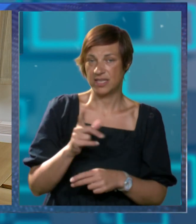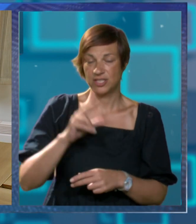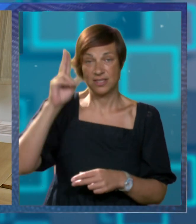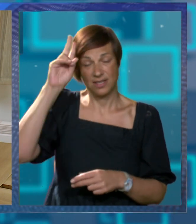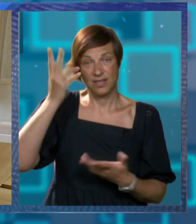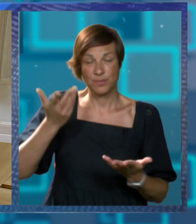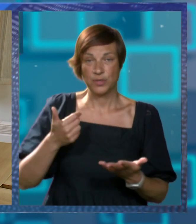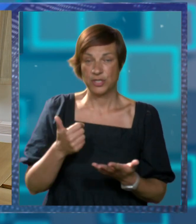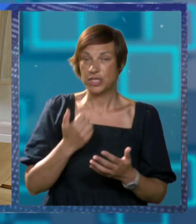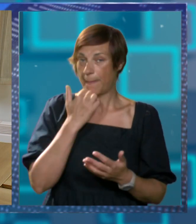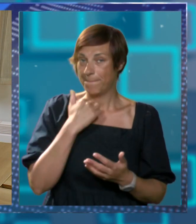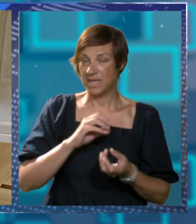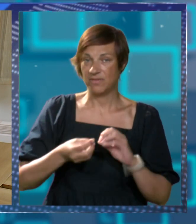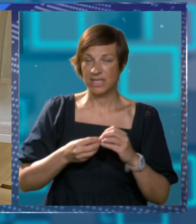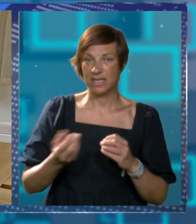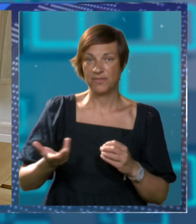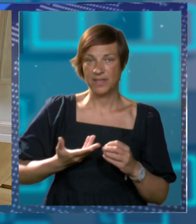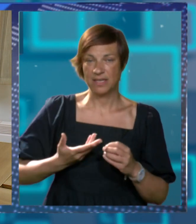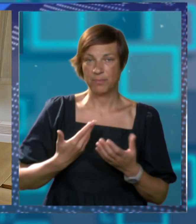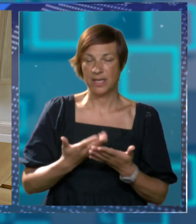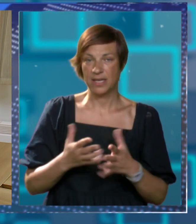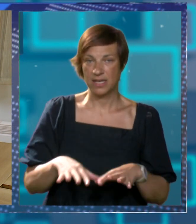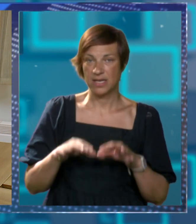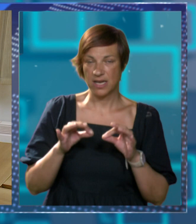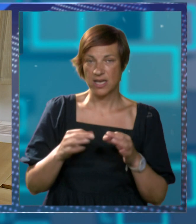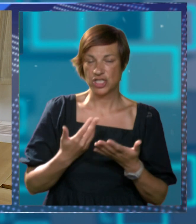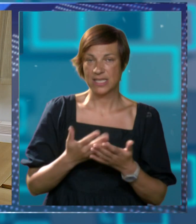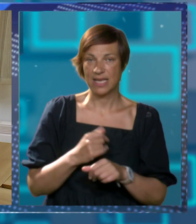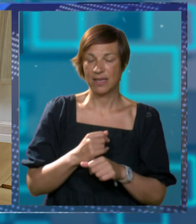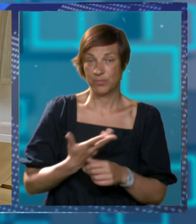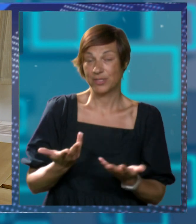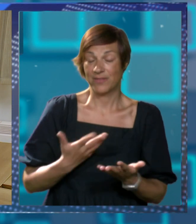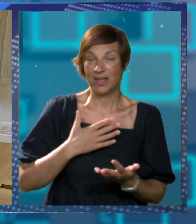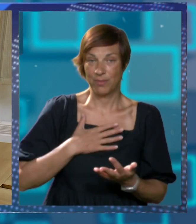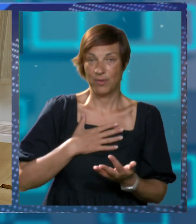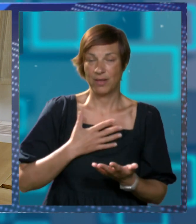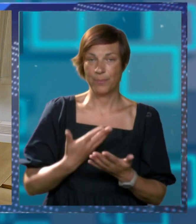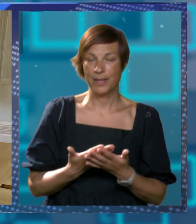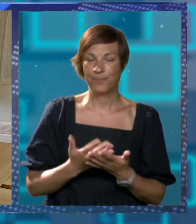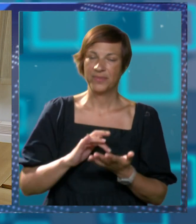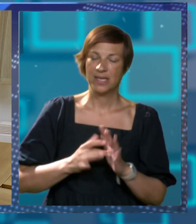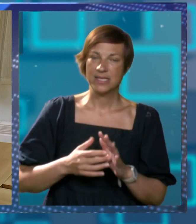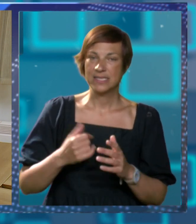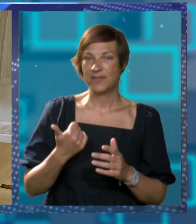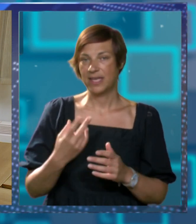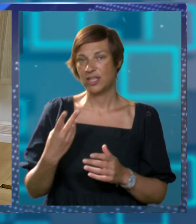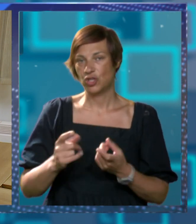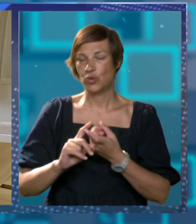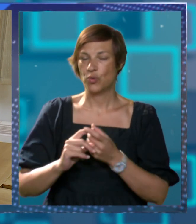može privatna firma dobiti, naći nekoga za takve poslove, a kamoli da neko, tako da to sve jedno